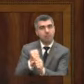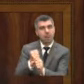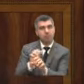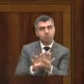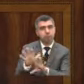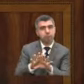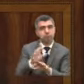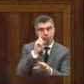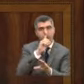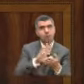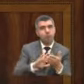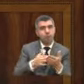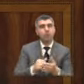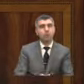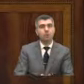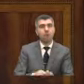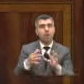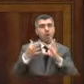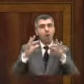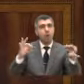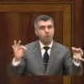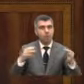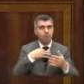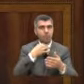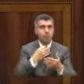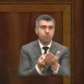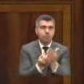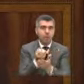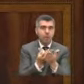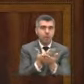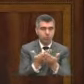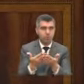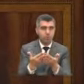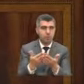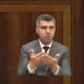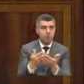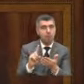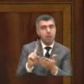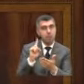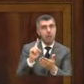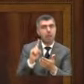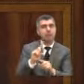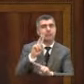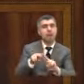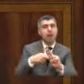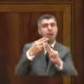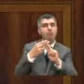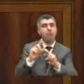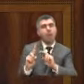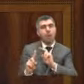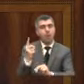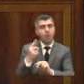نتطرقوا للتفاصيل ديالو من بعد، ولكن نجيو للجواب ديال السؤال